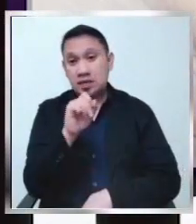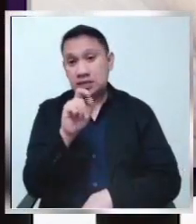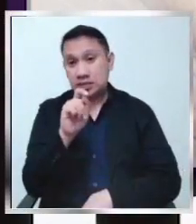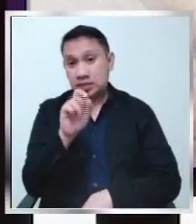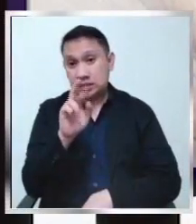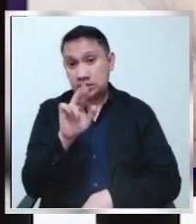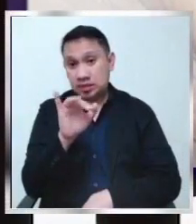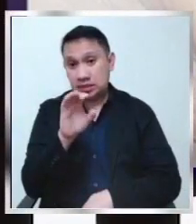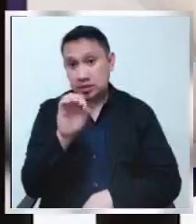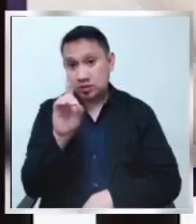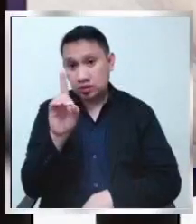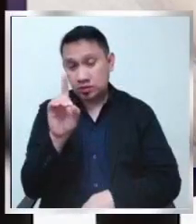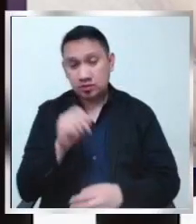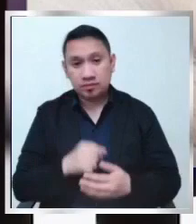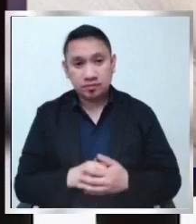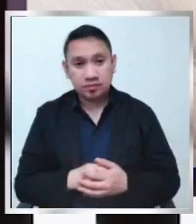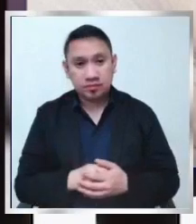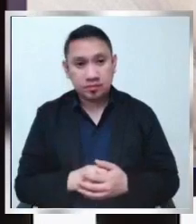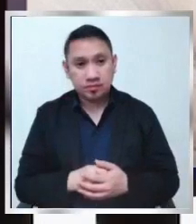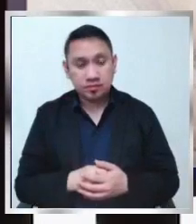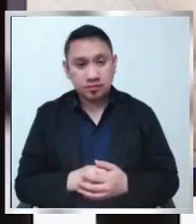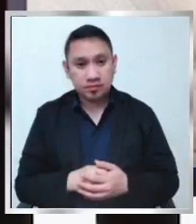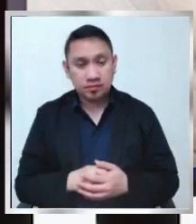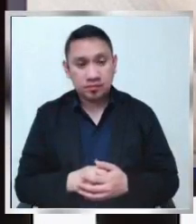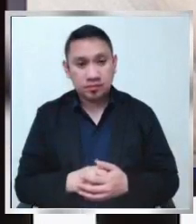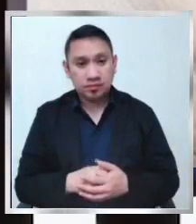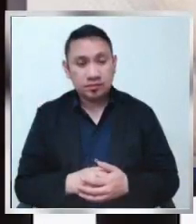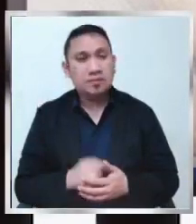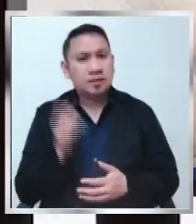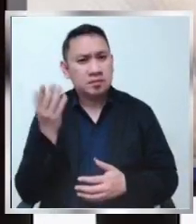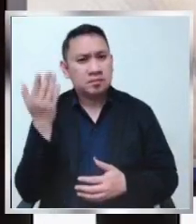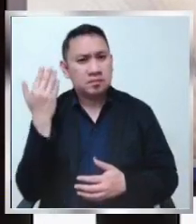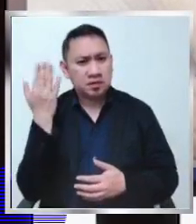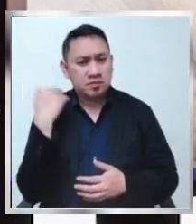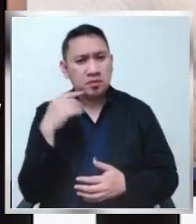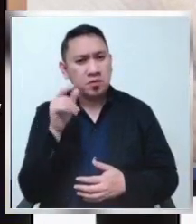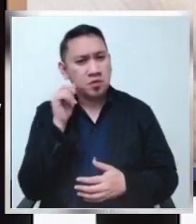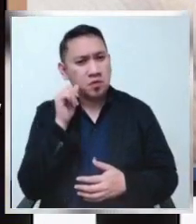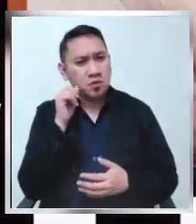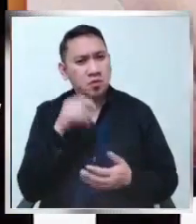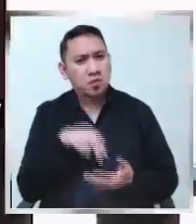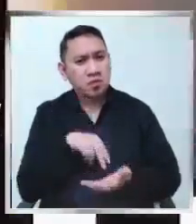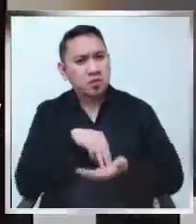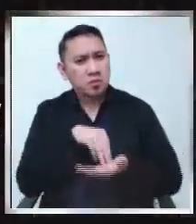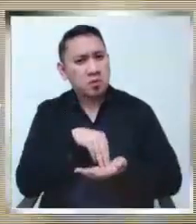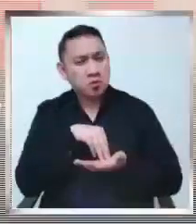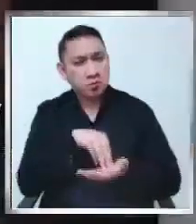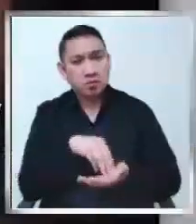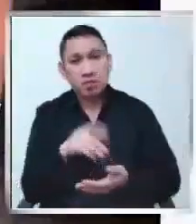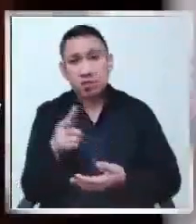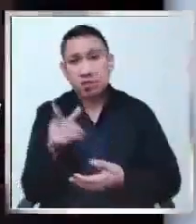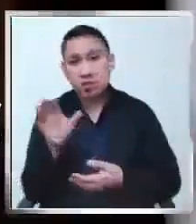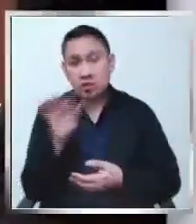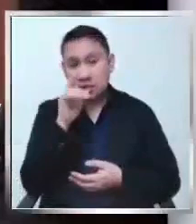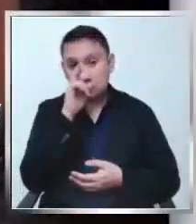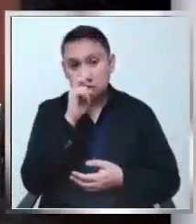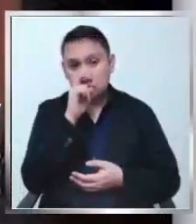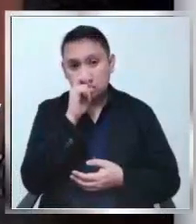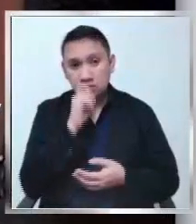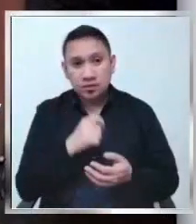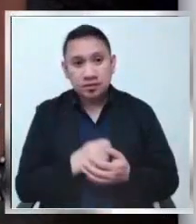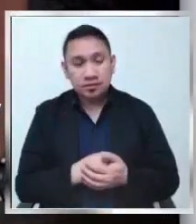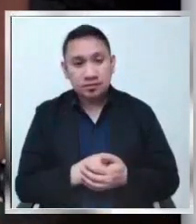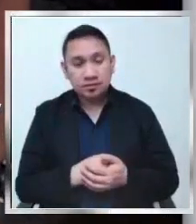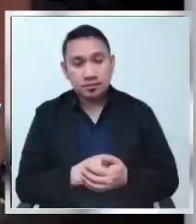steroids laman ng iba't ibang modeling events noong 2012 ang 29 years old na si Mads sa